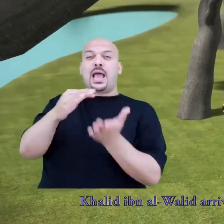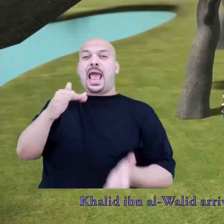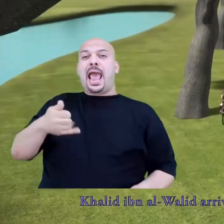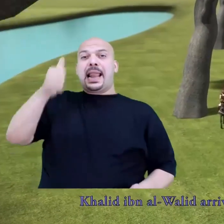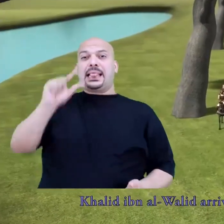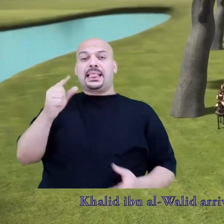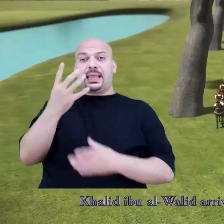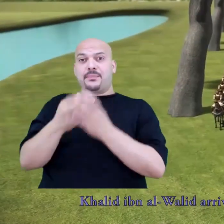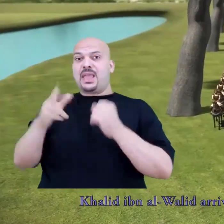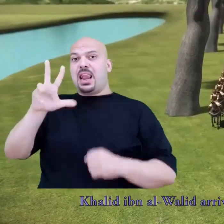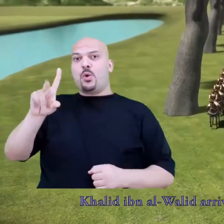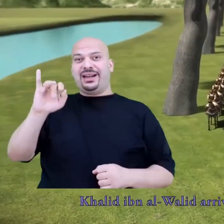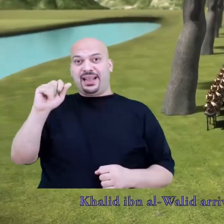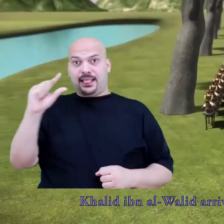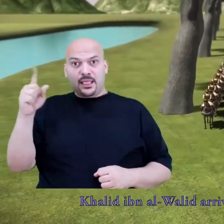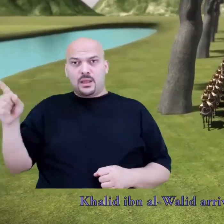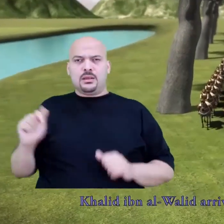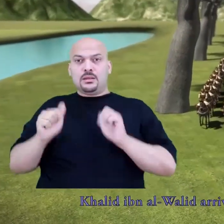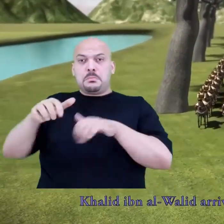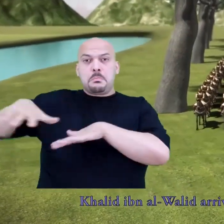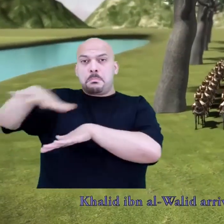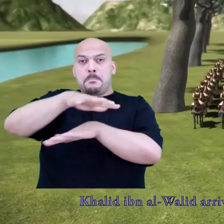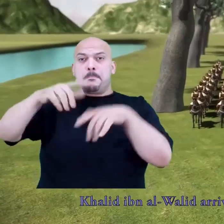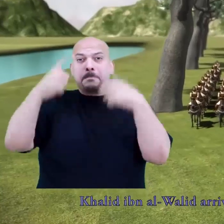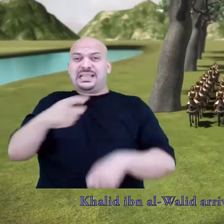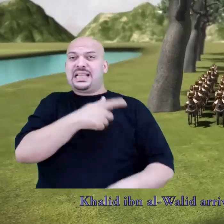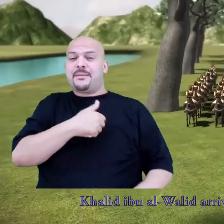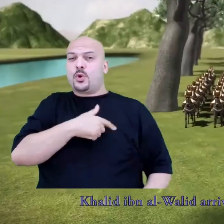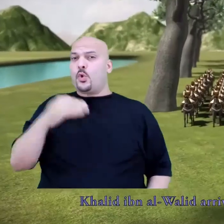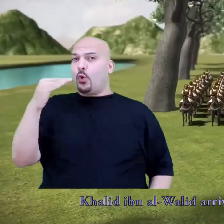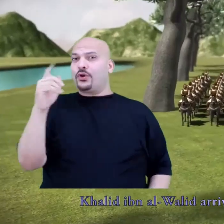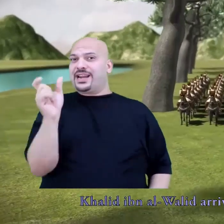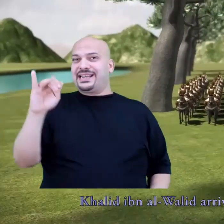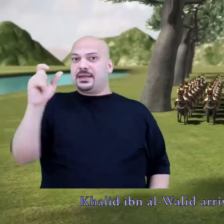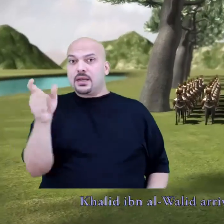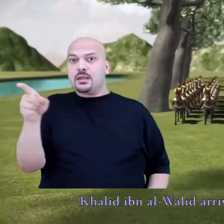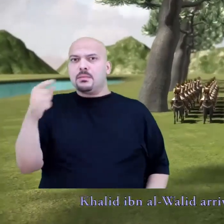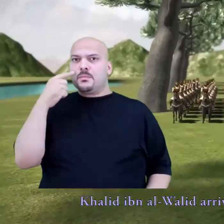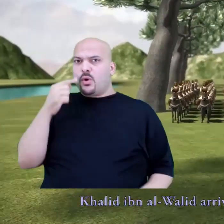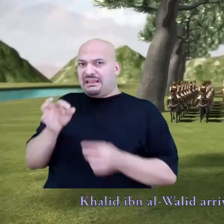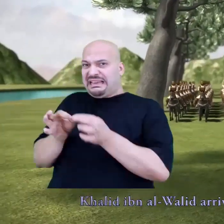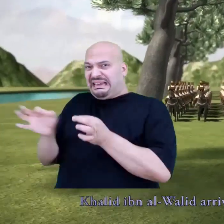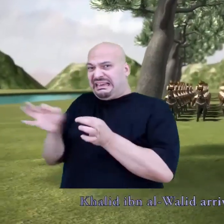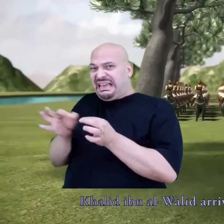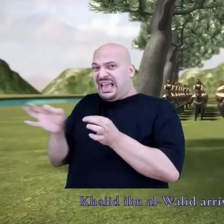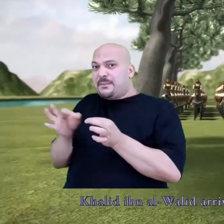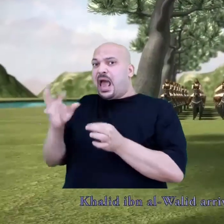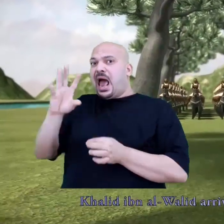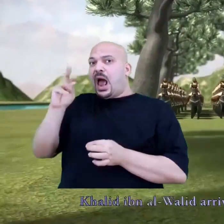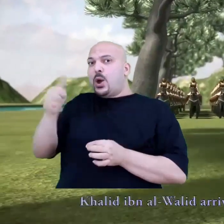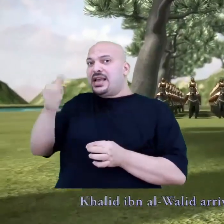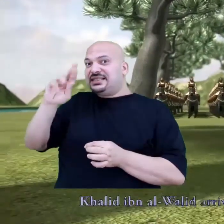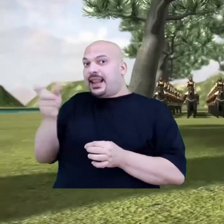وصل خالد بن الوليد مع فريقه إلى حنين، فأصبح في مرمى الرماة